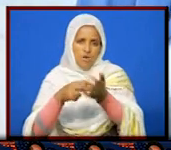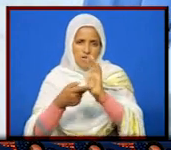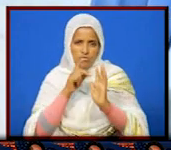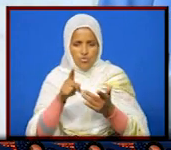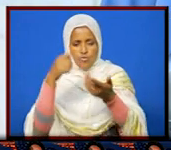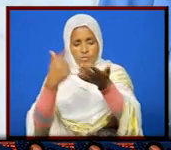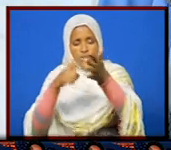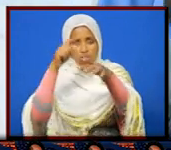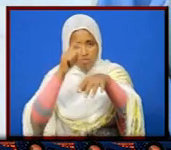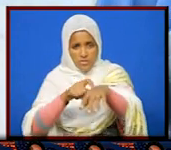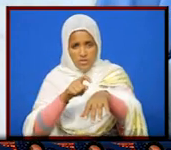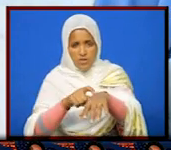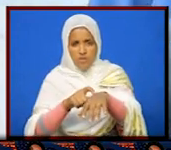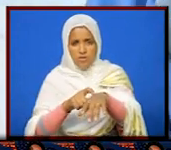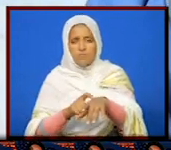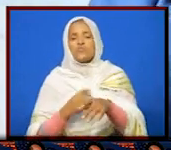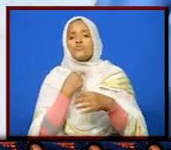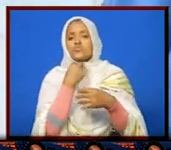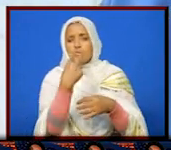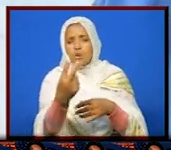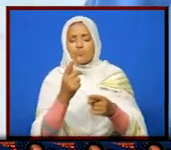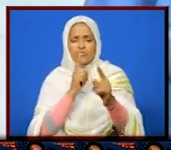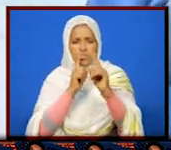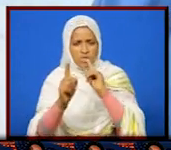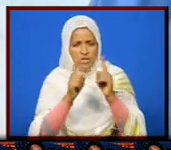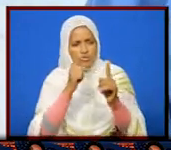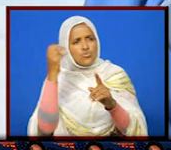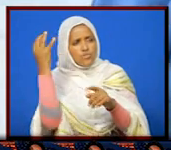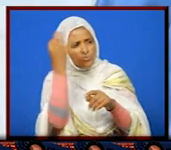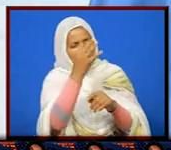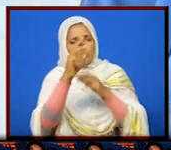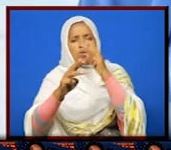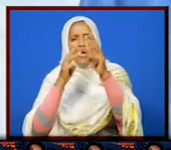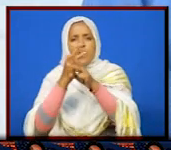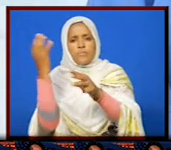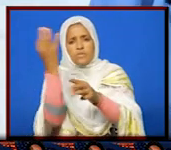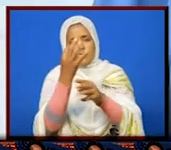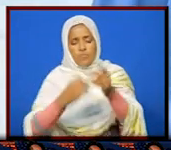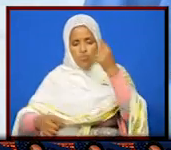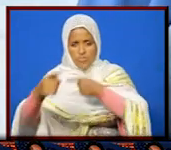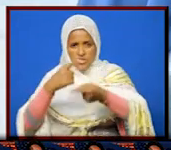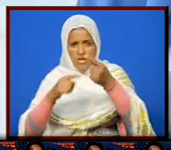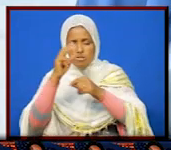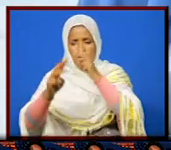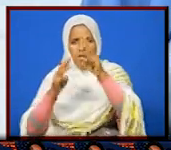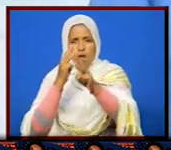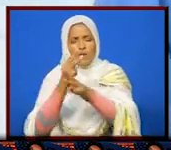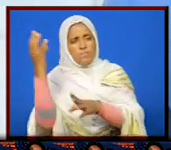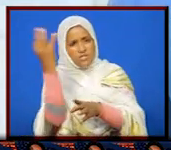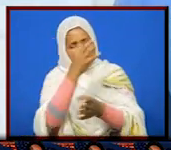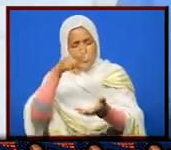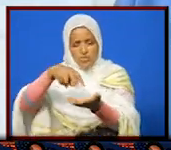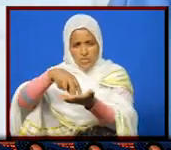ምስክር ትሆናላችሁ ማለት ነው። በዚህ ጊዜ ጩኸታቸው፣ ንግግራቸው፣ ስብከታቸው ለዓለም የተሰበከው ምጽአቴ፣